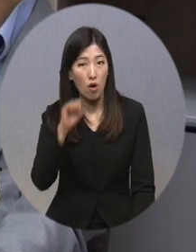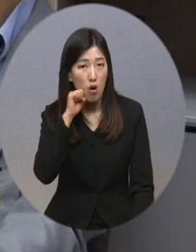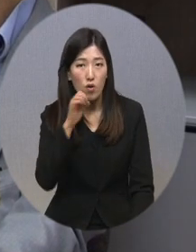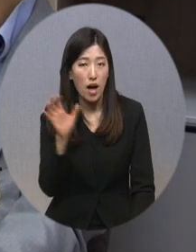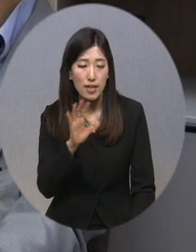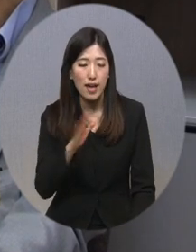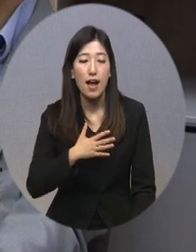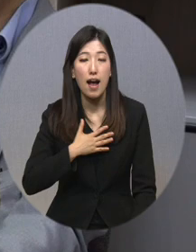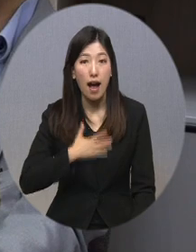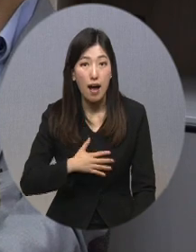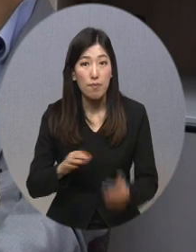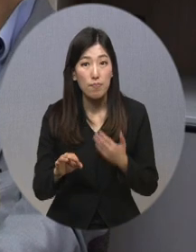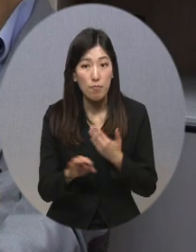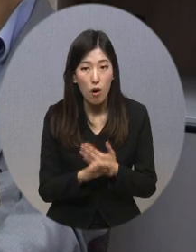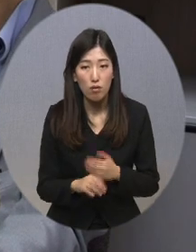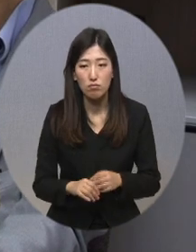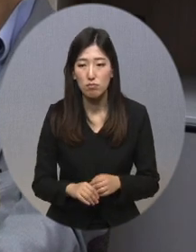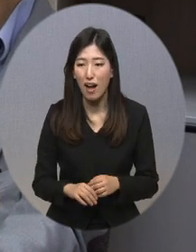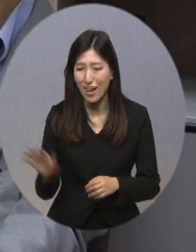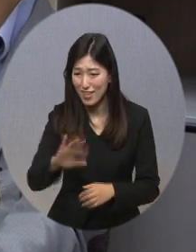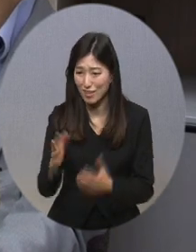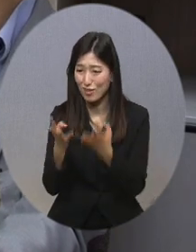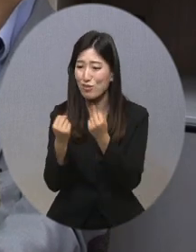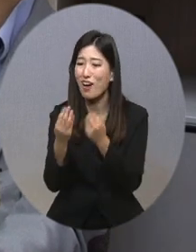우리가 알기만 하면. 수학은 어려운데?